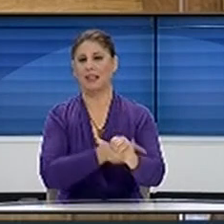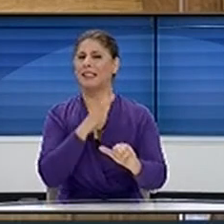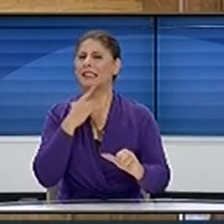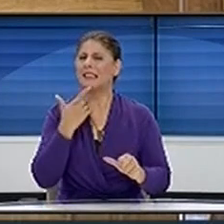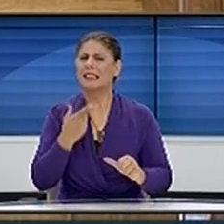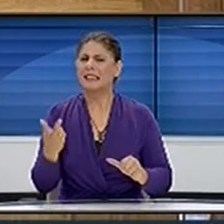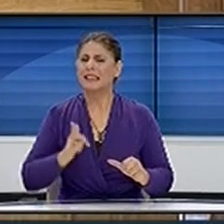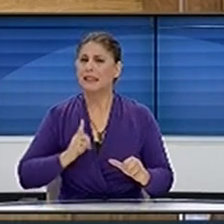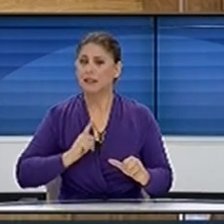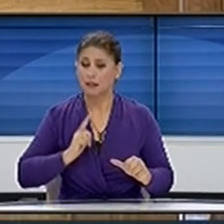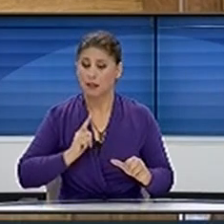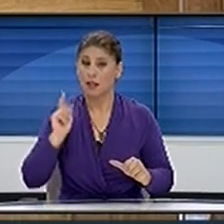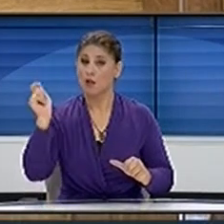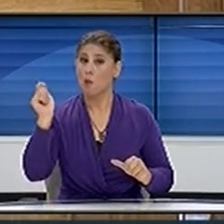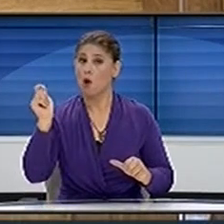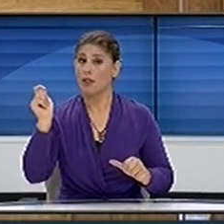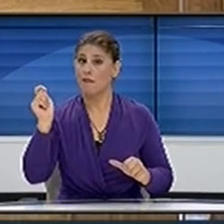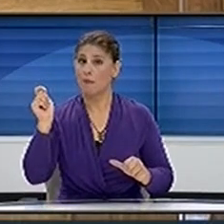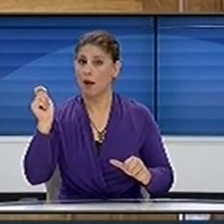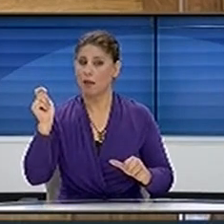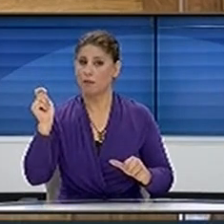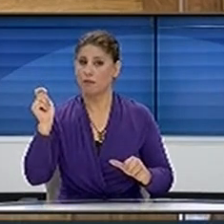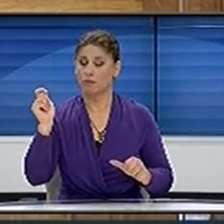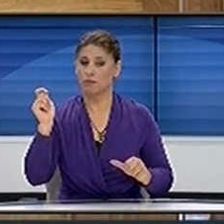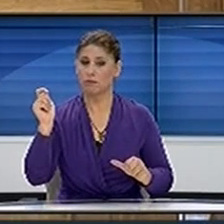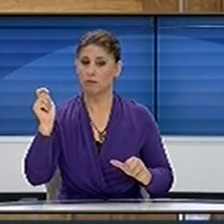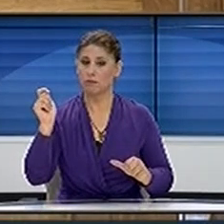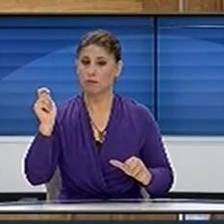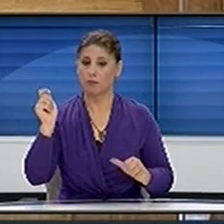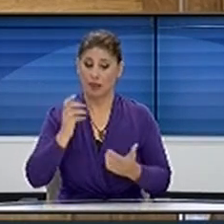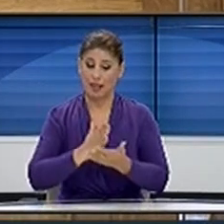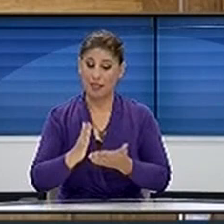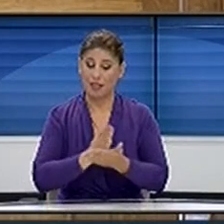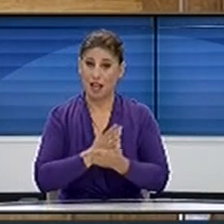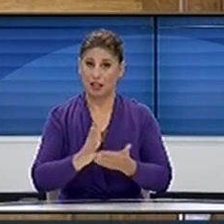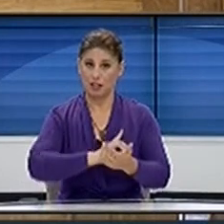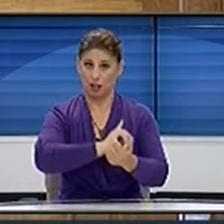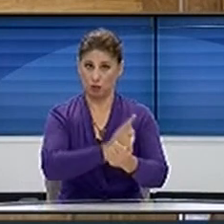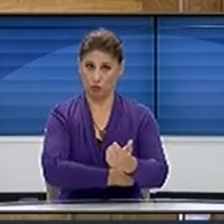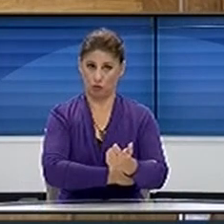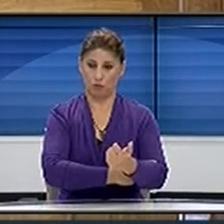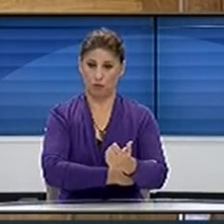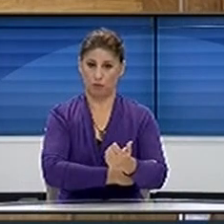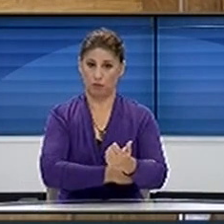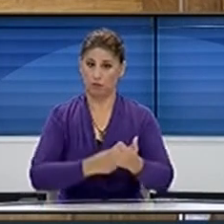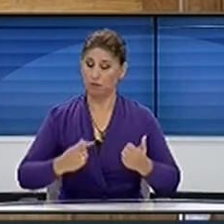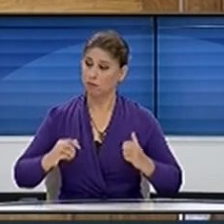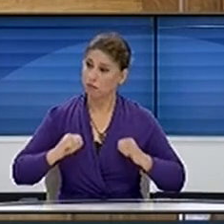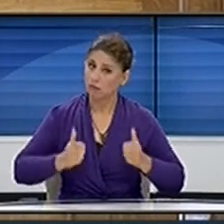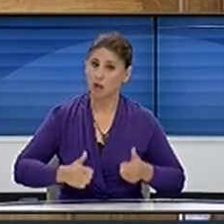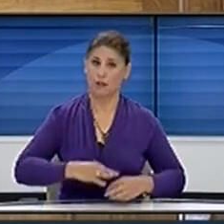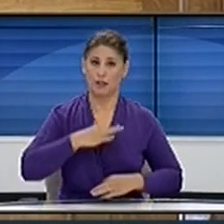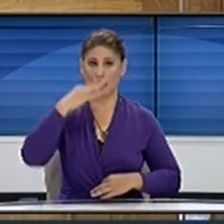τι εγκυμονεί άραγε για το πολίτευμα και τη διάκριση των εξουσιών, η πρόθεσή σας, κύριε